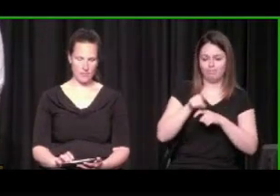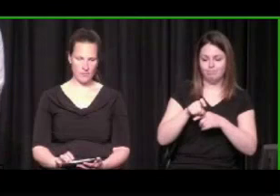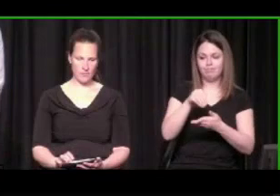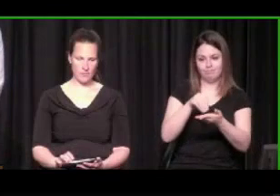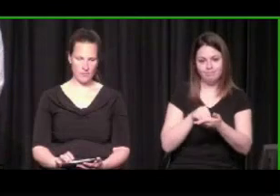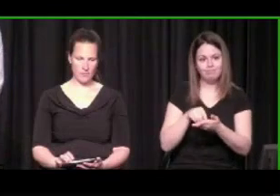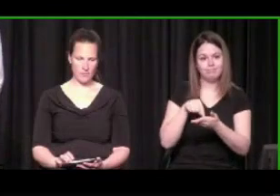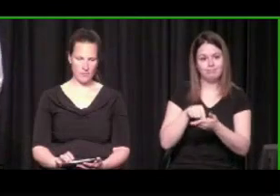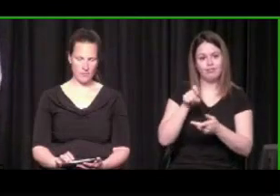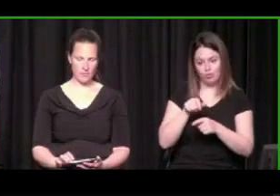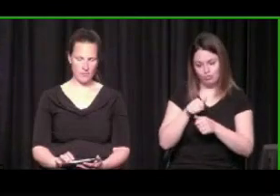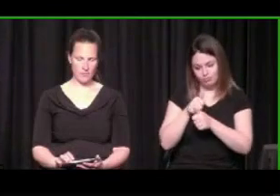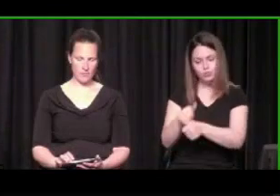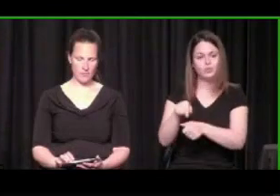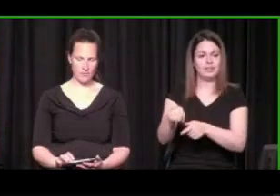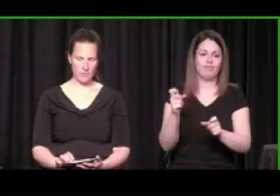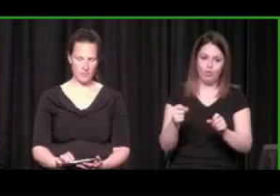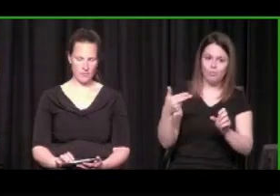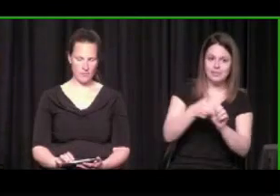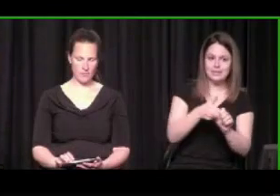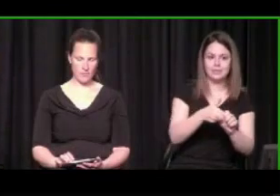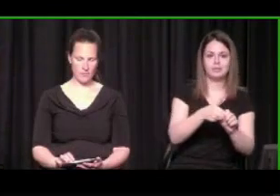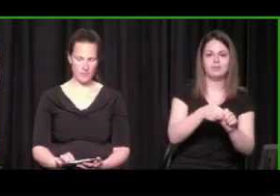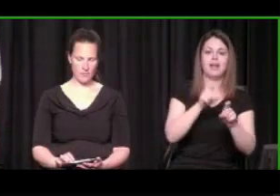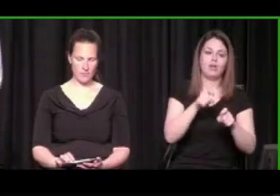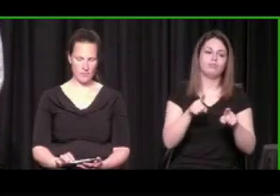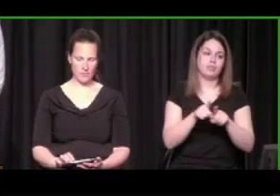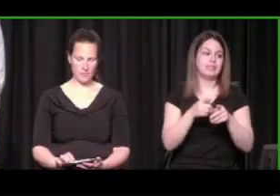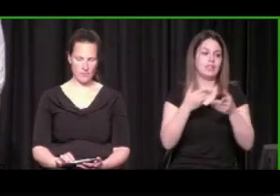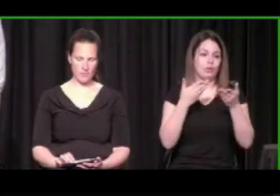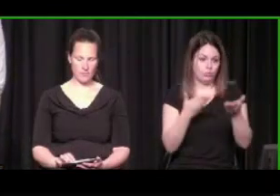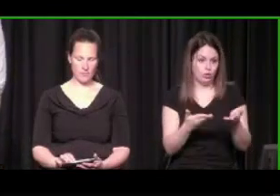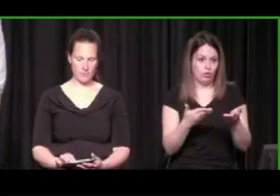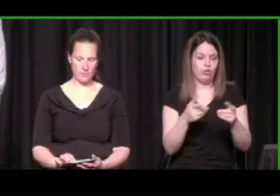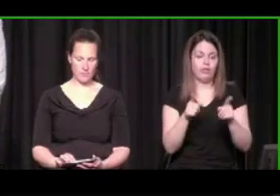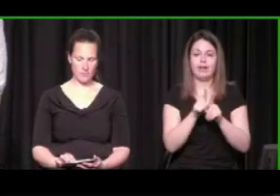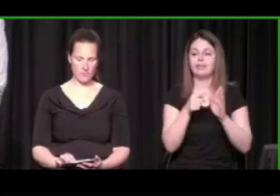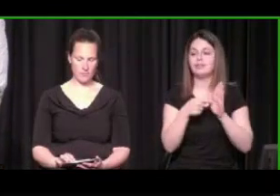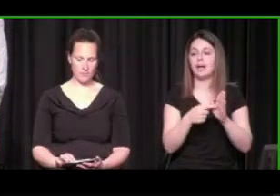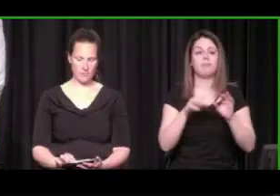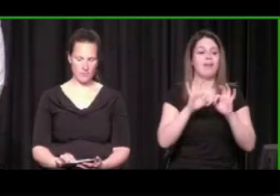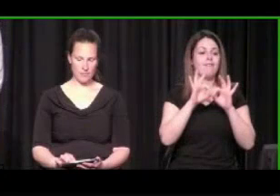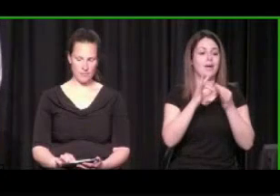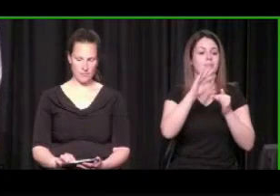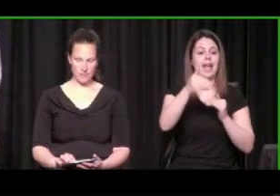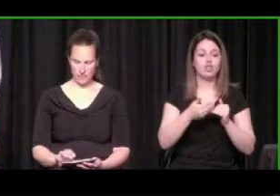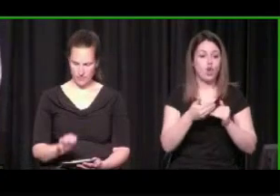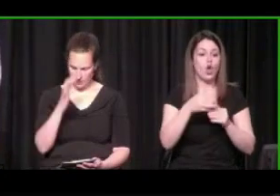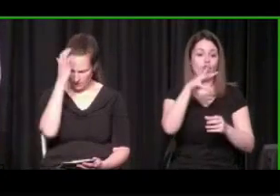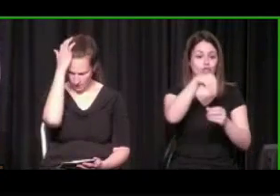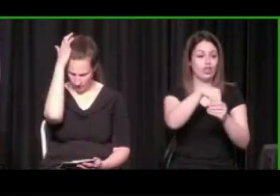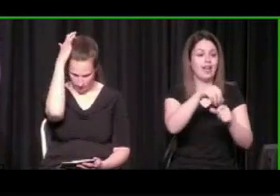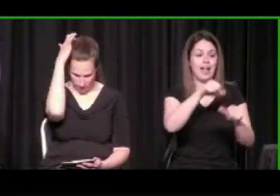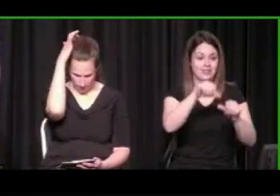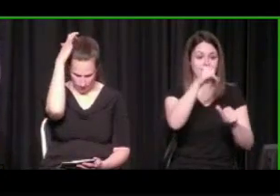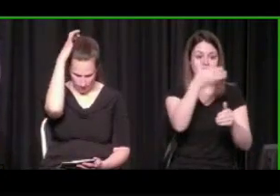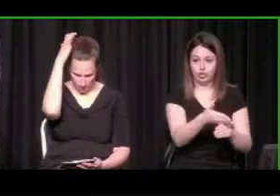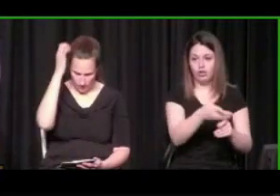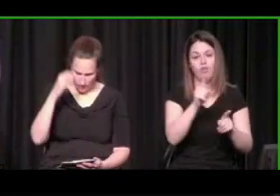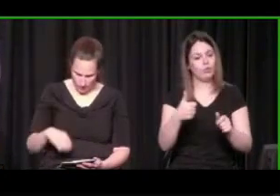la personne doit participer parce qu'il en est ainsi, par exemple, dans la famille d'accueil où elle habite ou étant donné sa